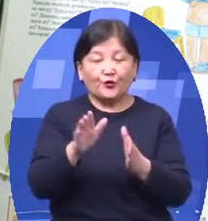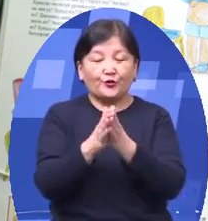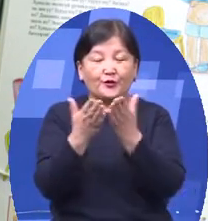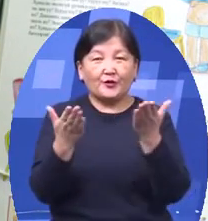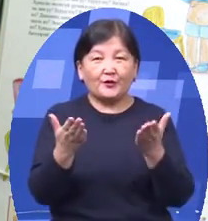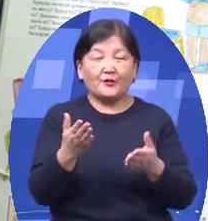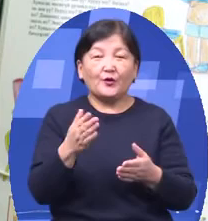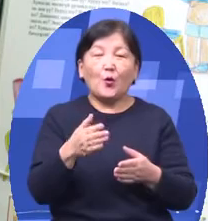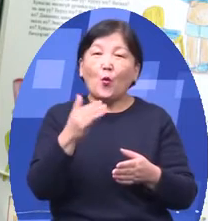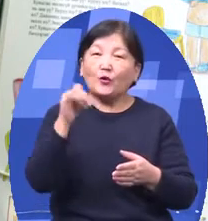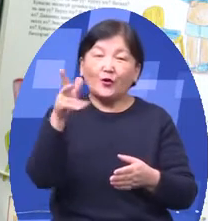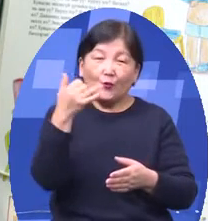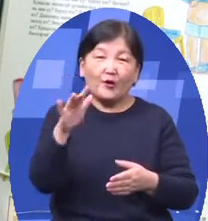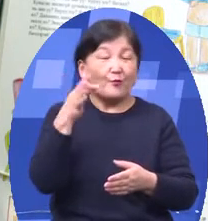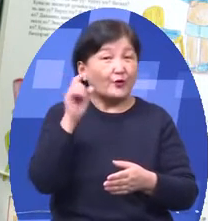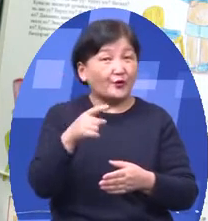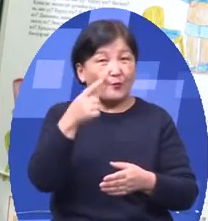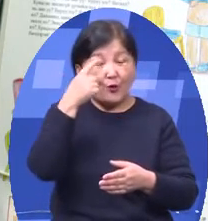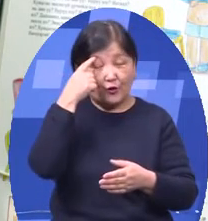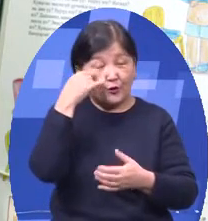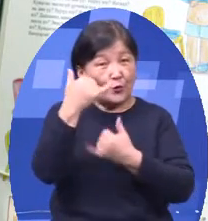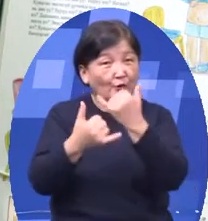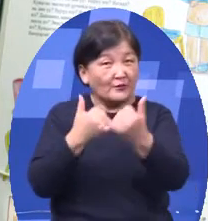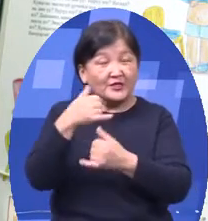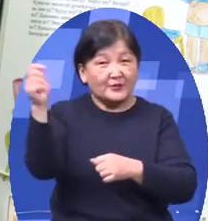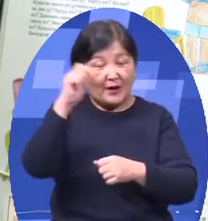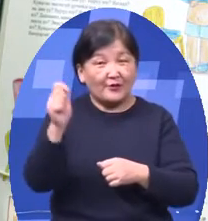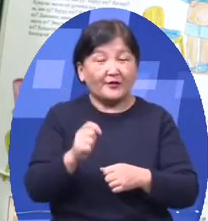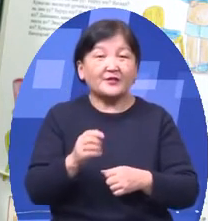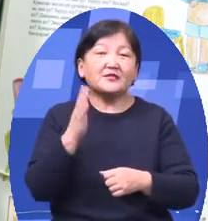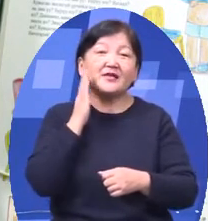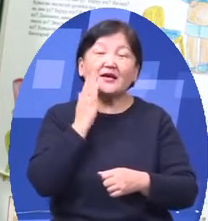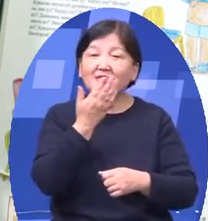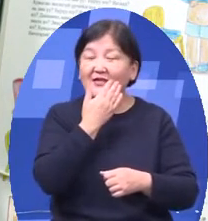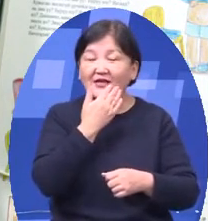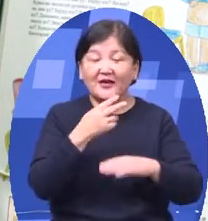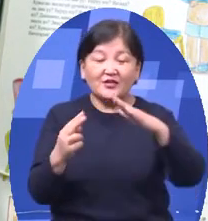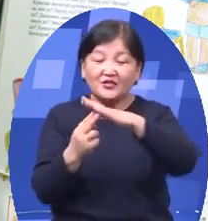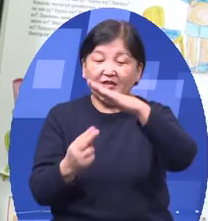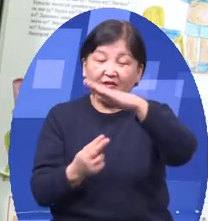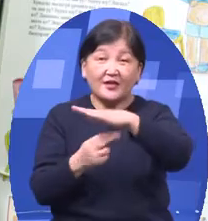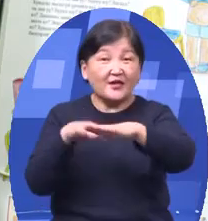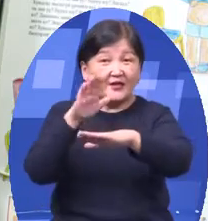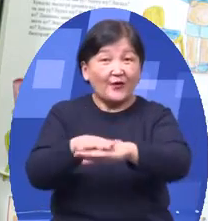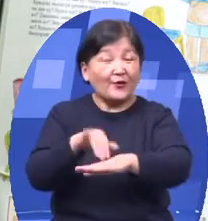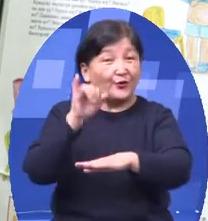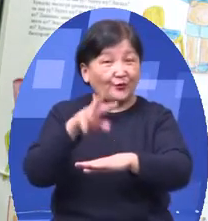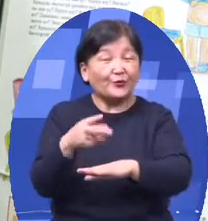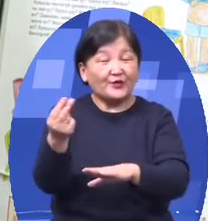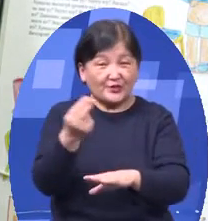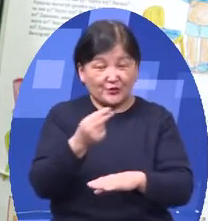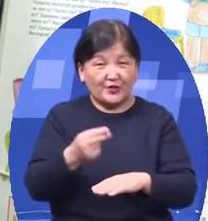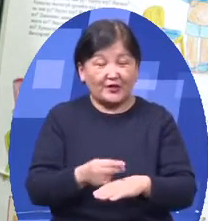нь цагаан сарын удахгүй болох гэж байгаа цагаан сарын баярын ширээн дээр тавигдах зүйлсийн тухай өгүүлнэ. Тэгвэл багш